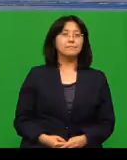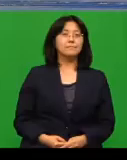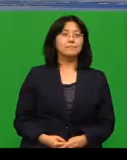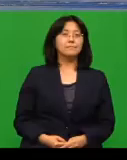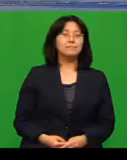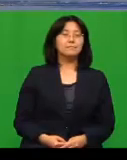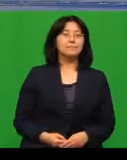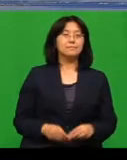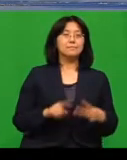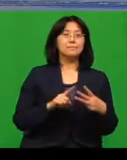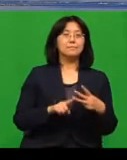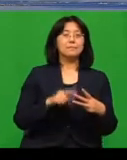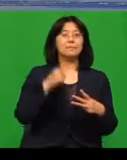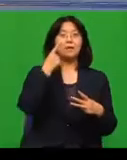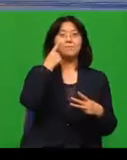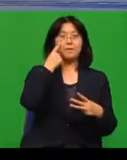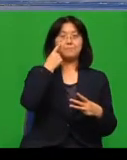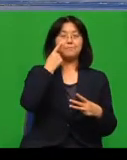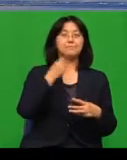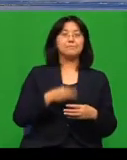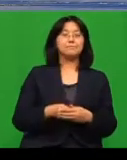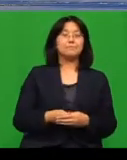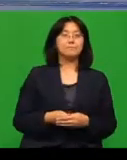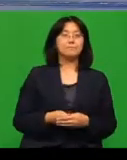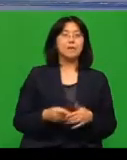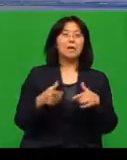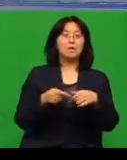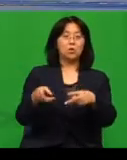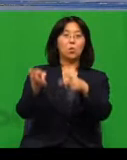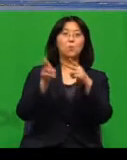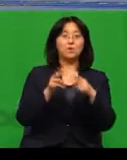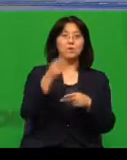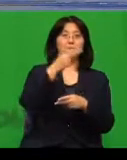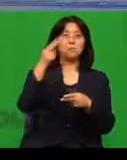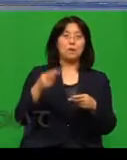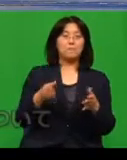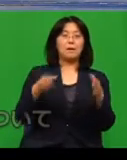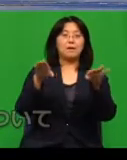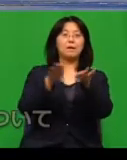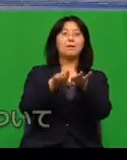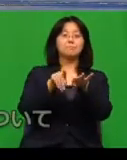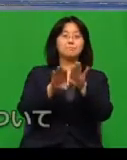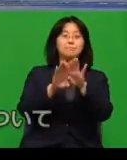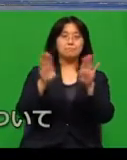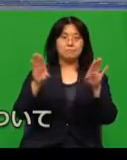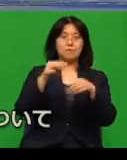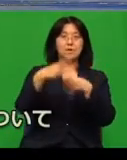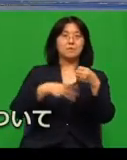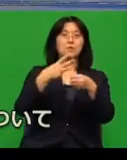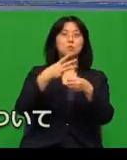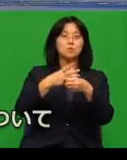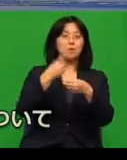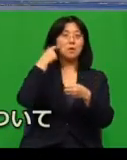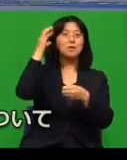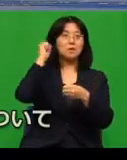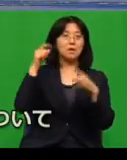それから3点目でありますけれども、日本橋と山間の開館3周年記念フェ